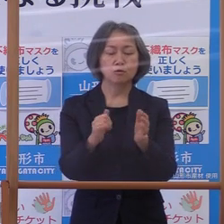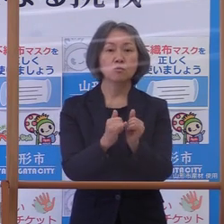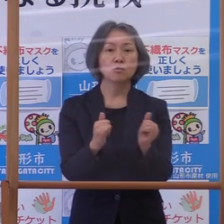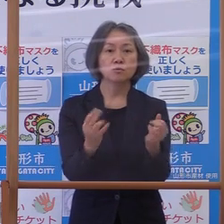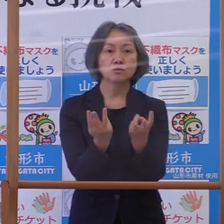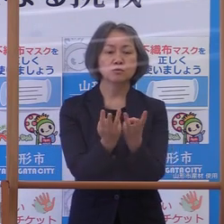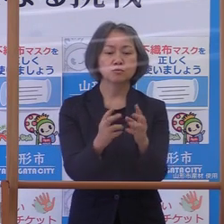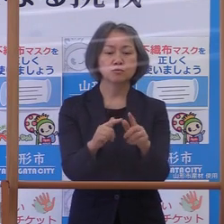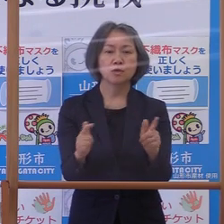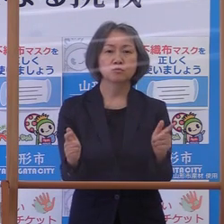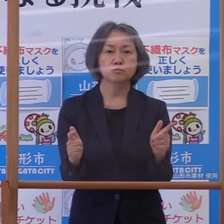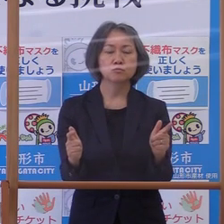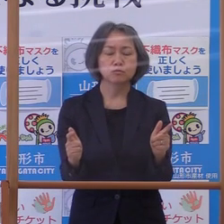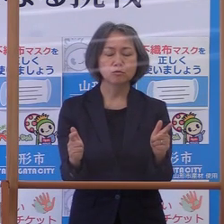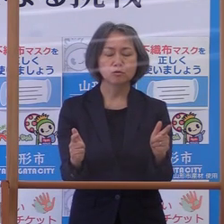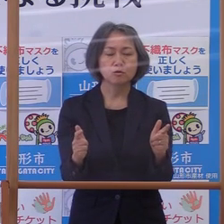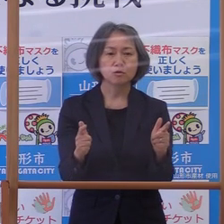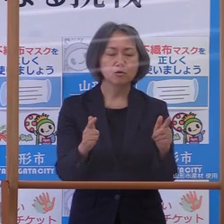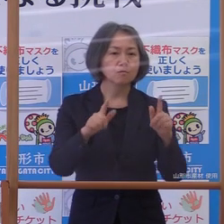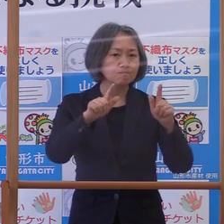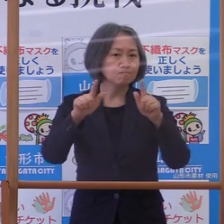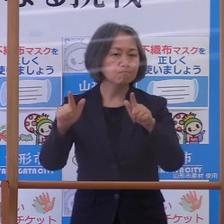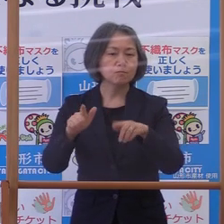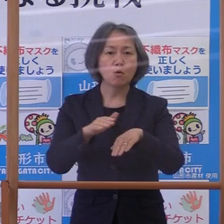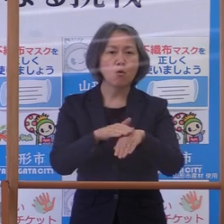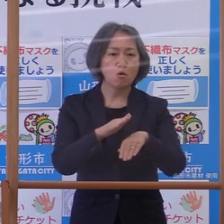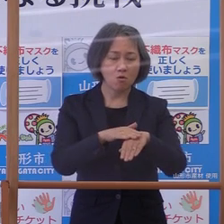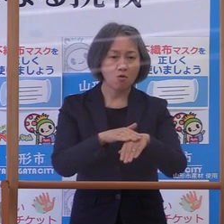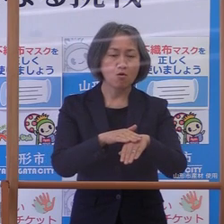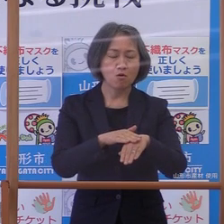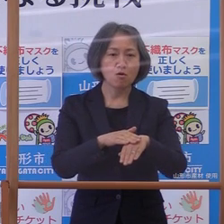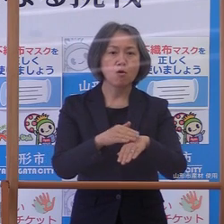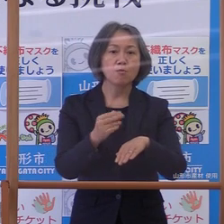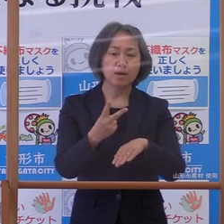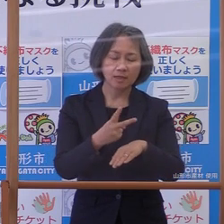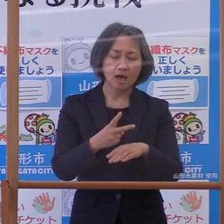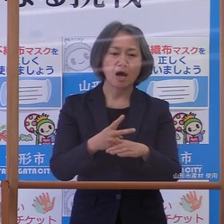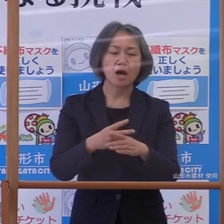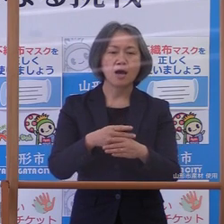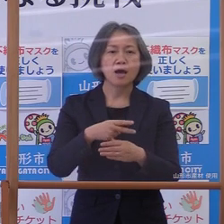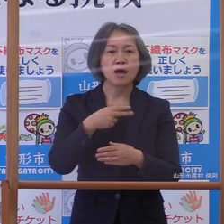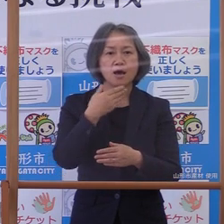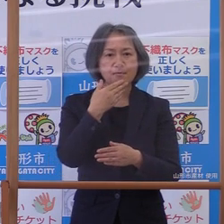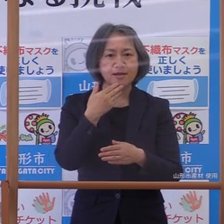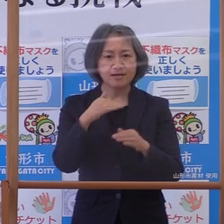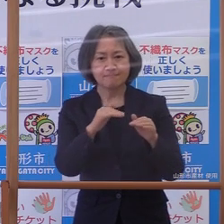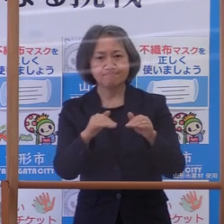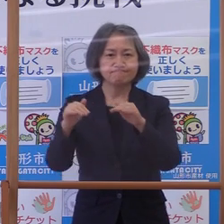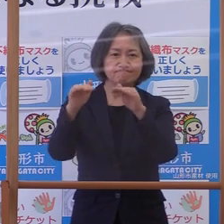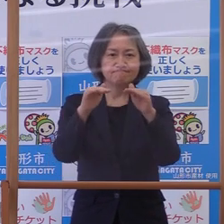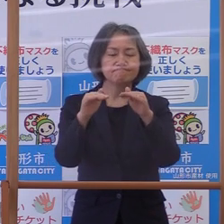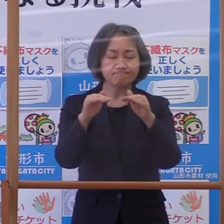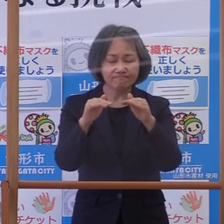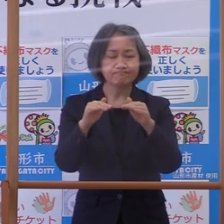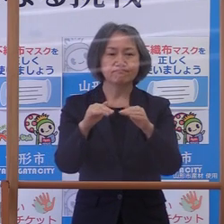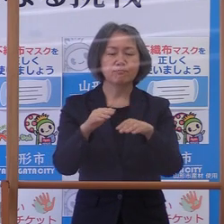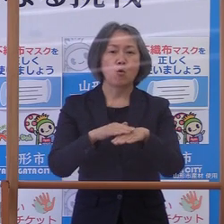増やす広報の取り組みであったりとか、さらなる利便性の向上について今